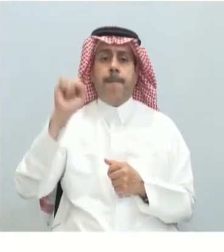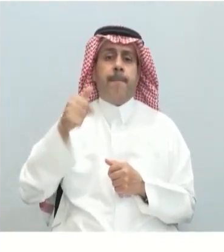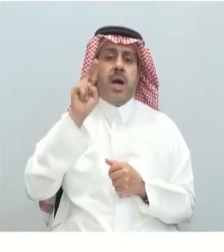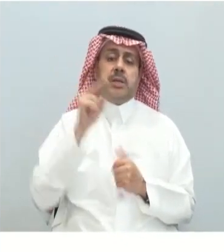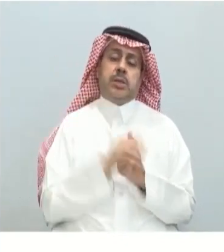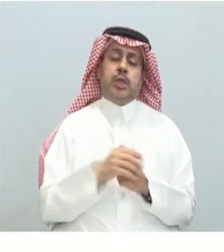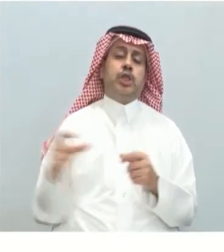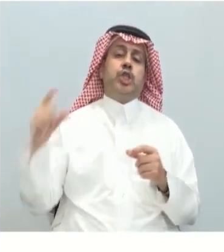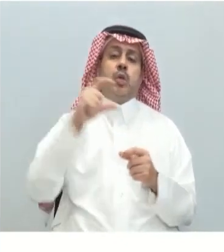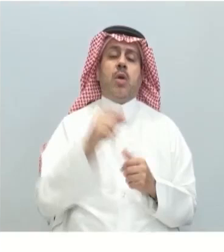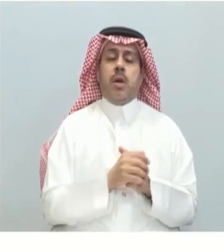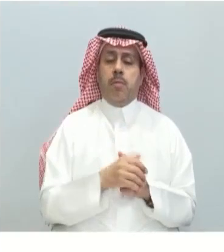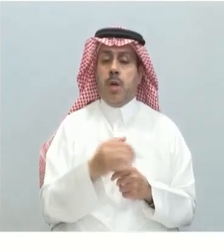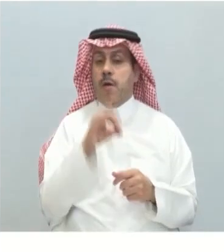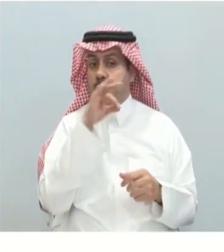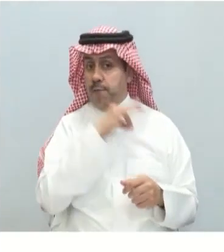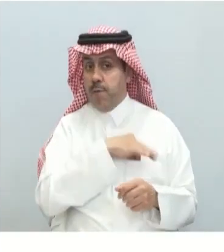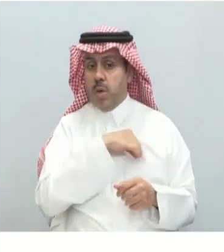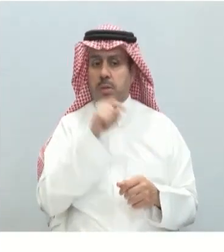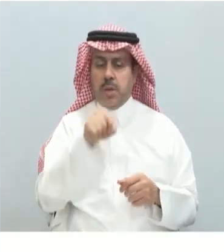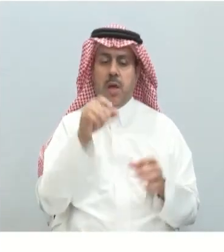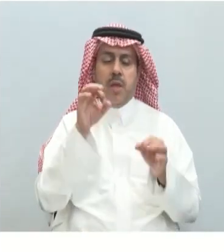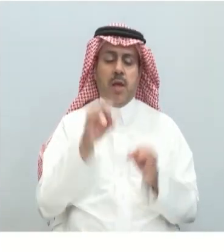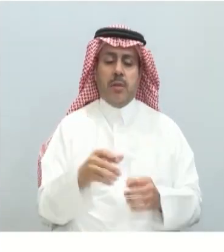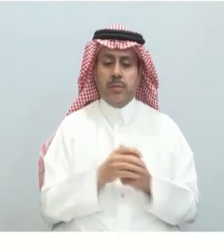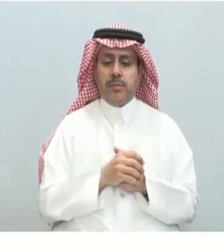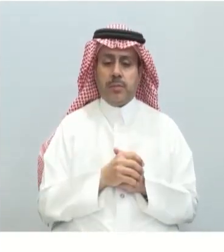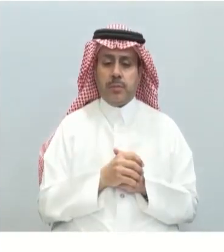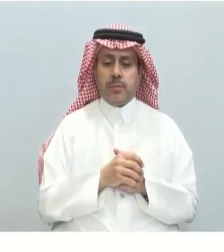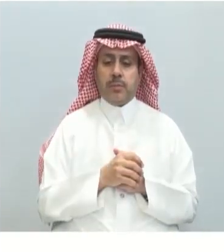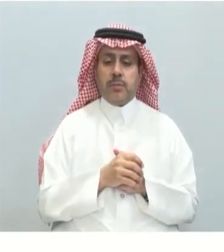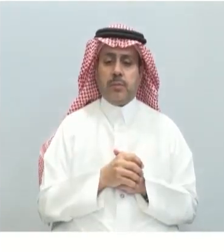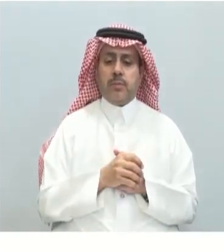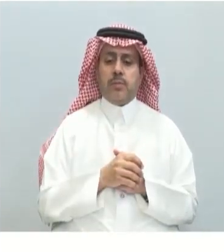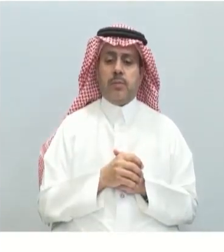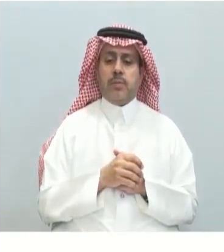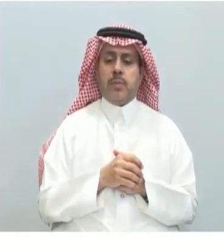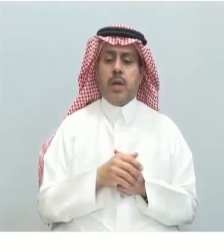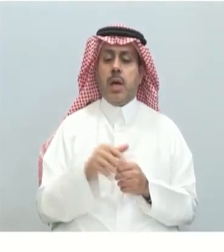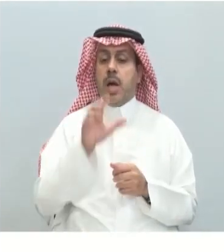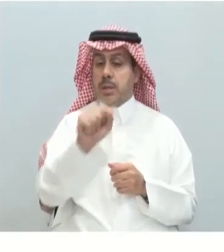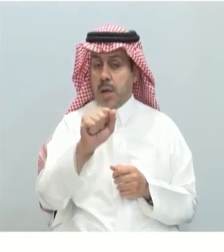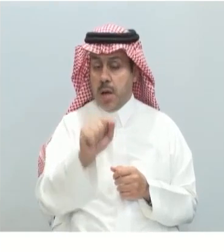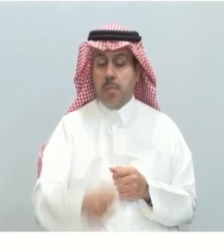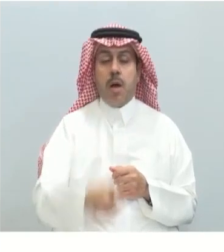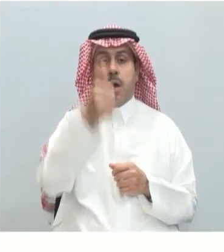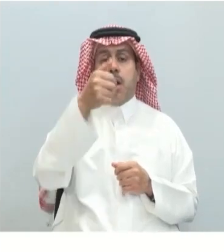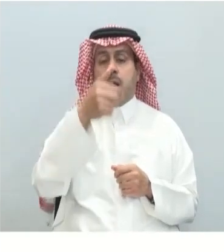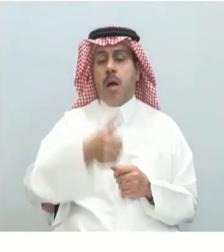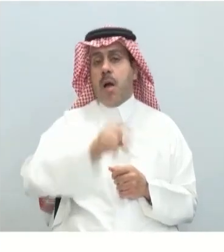يعرف بها وهذا من الفوائد المستنبطه من الايات التي معنا ايضا ايها الطلاب والطالبات من